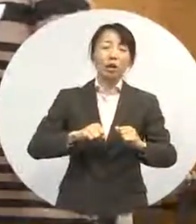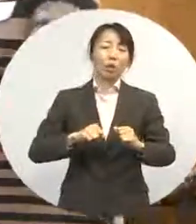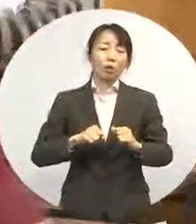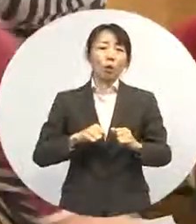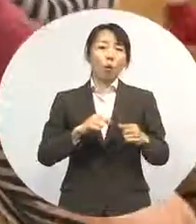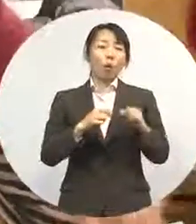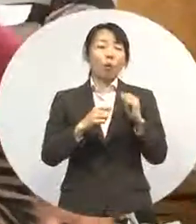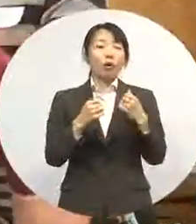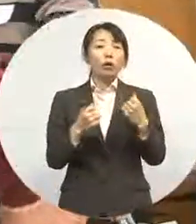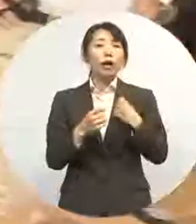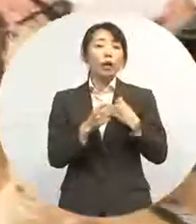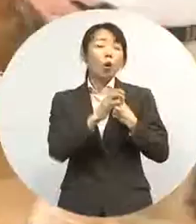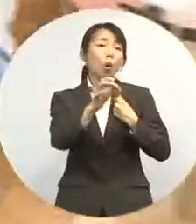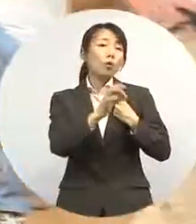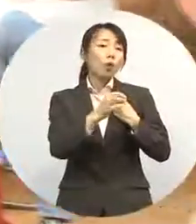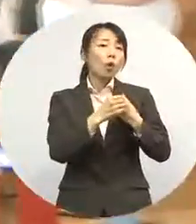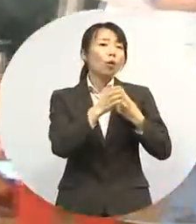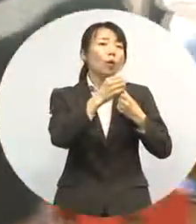ャレンジしているんです。